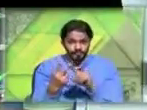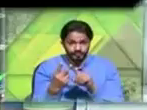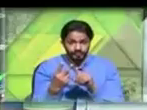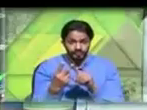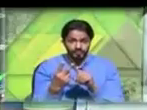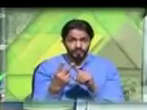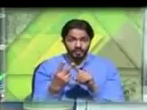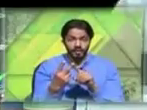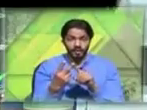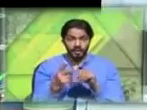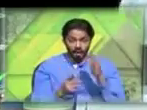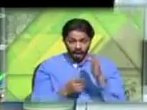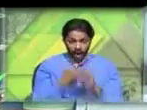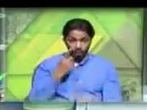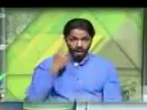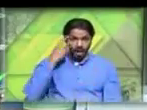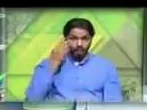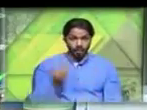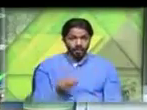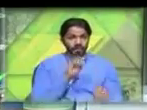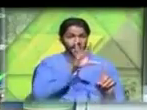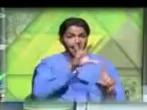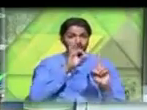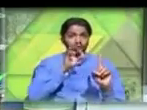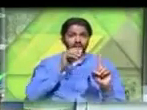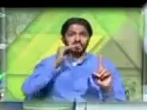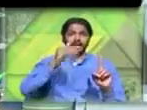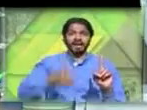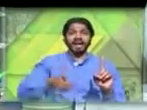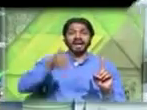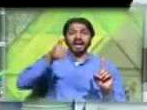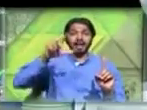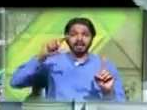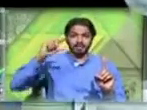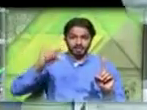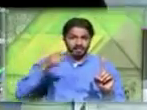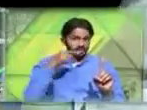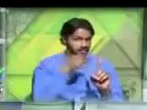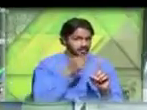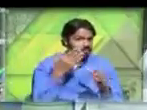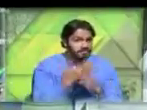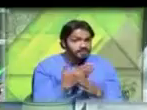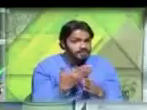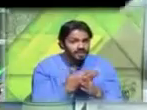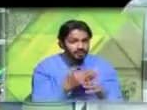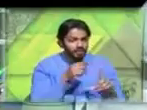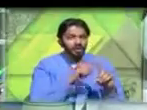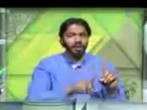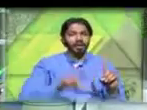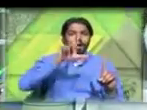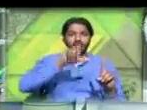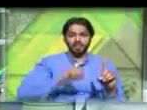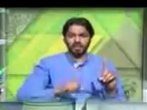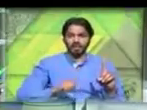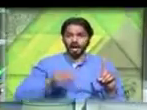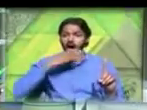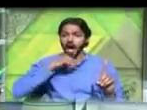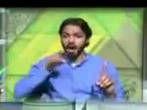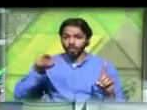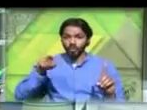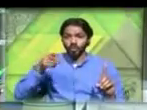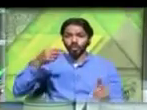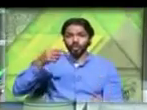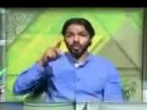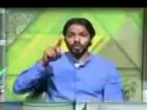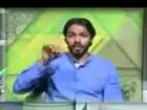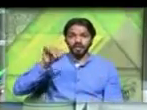اختياره لخالد كرجل المرحلة، وتجرد أبي عبيدة في تنزله عن القيادة لخالد، وتواضع خالد في إرساله